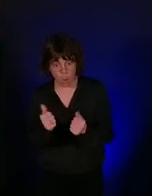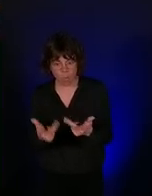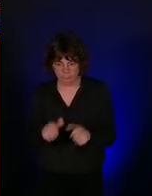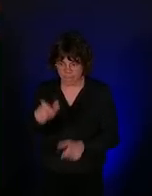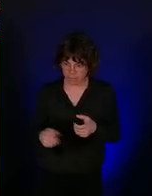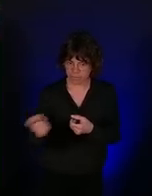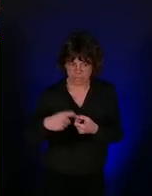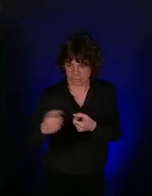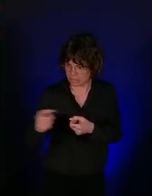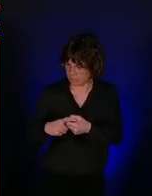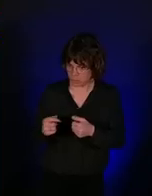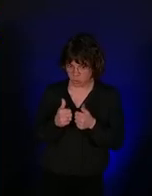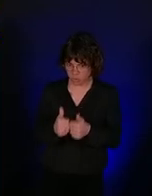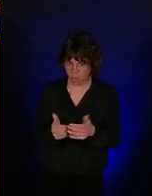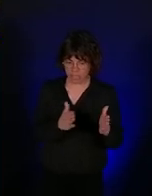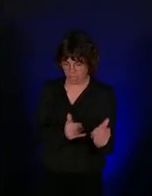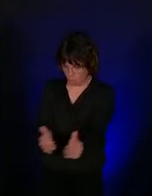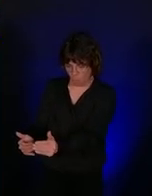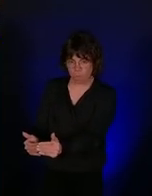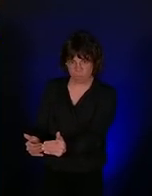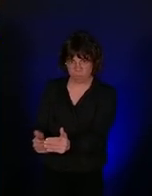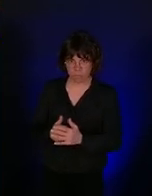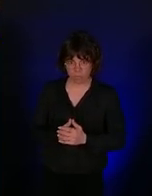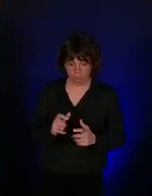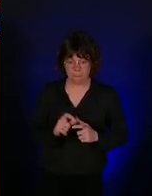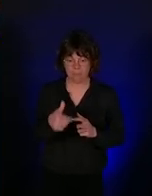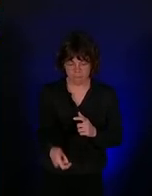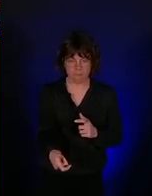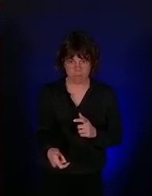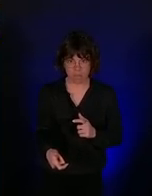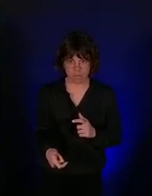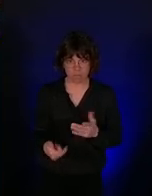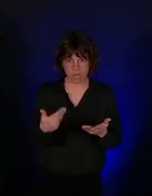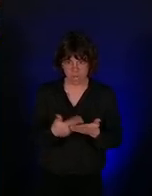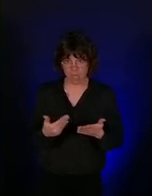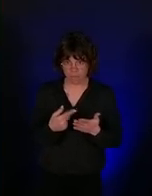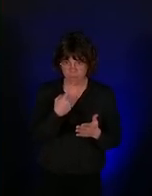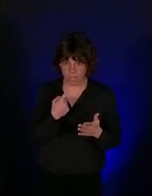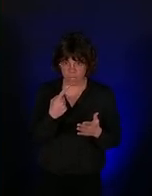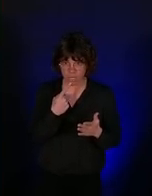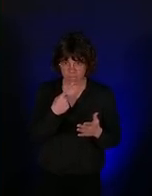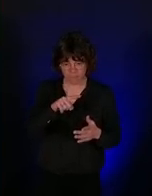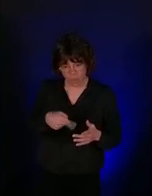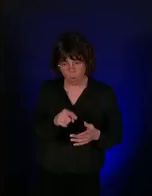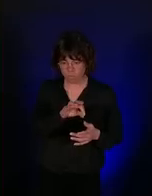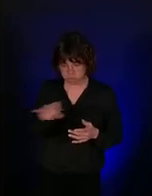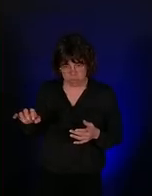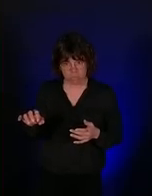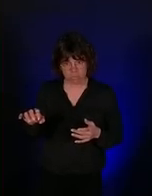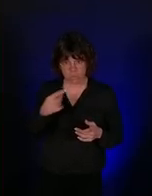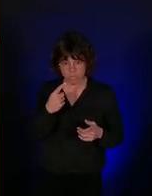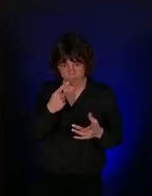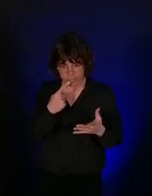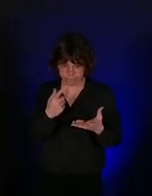syndiqués pour chacune de ses sections, ce qui engendre des décimales et donc des